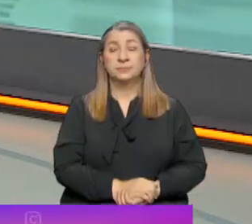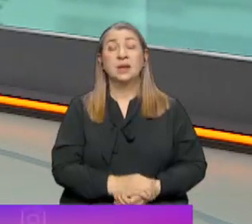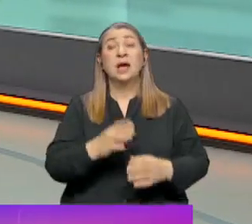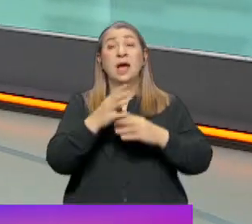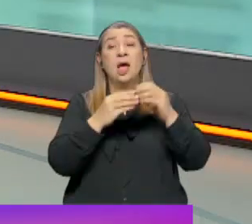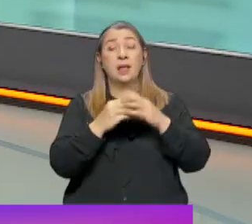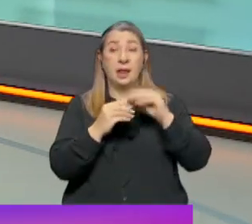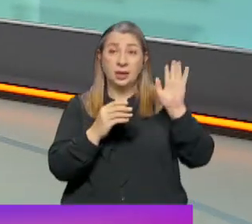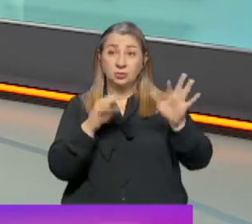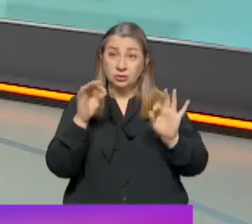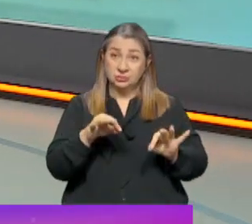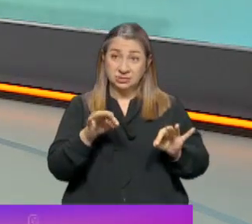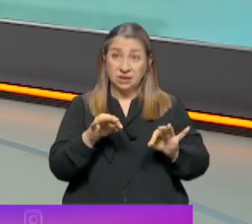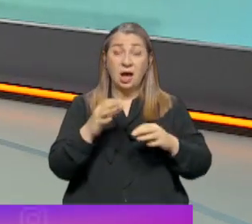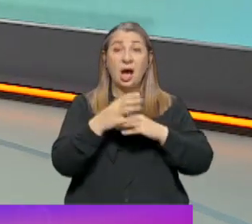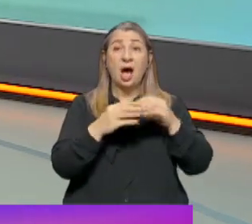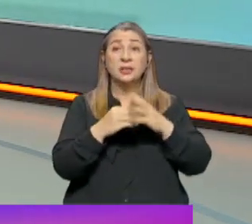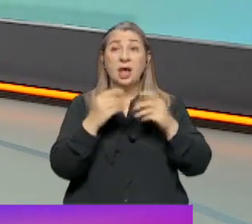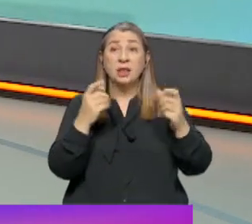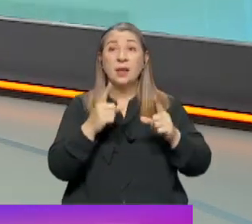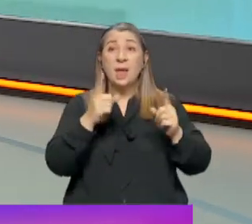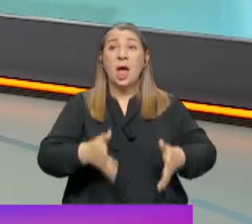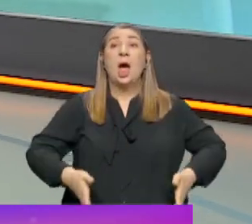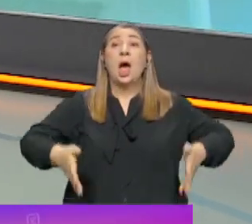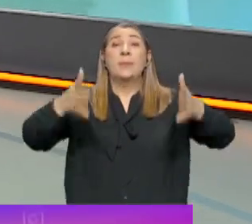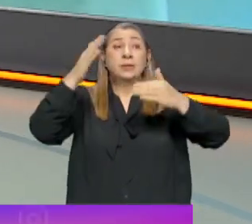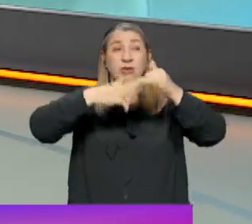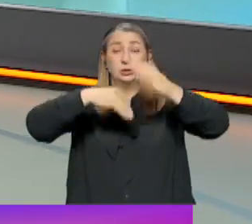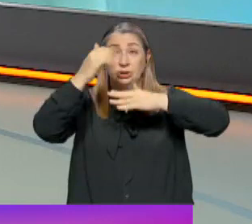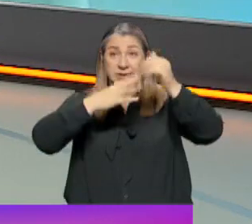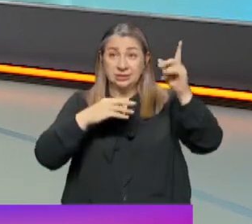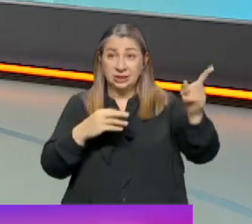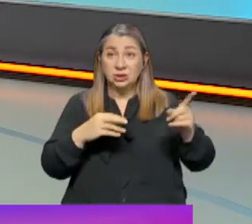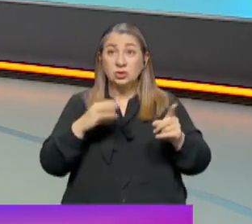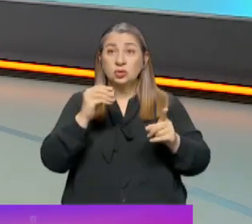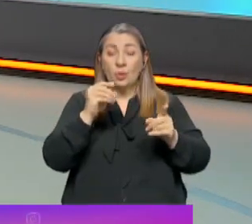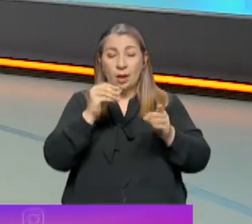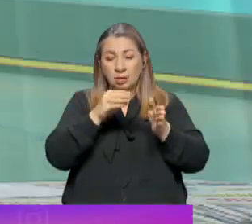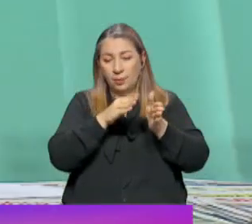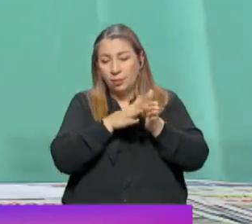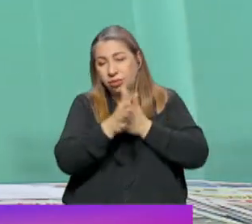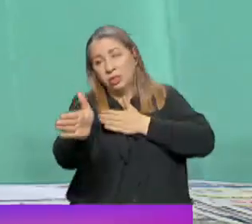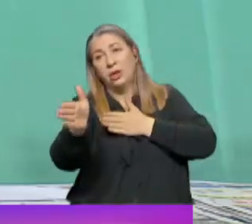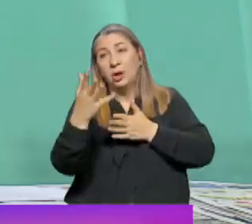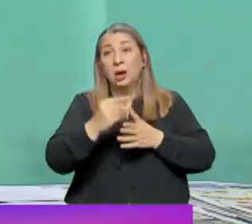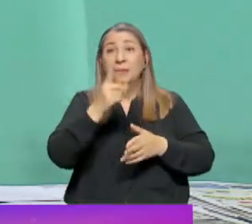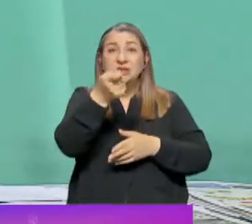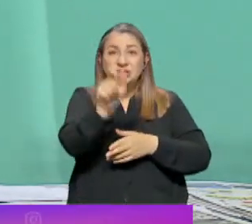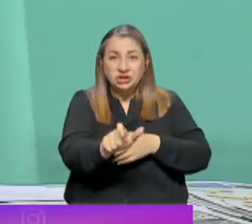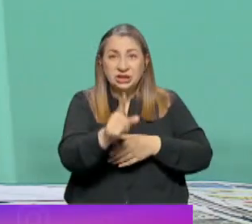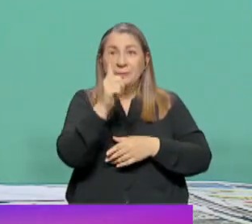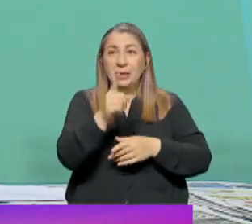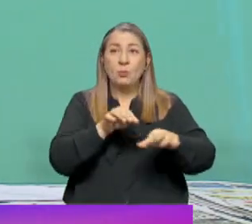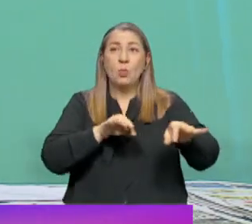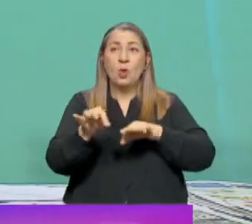Adana'ya gidiyoruz şimdi de Adana'da bir Apartman inşaatında toprak kayması meydana geldi bir işçi